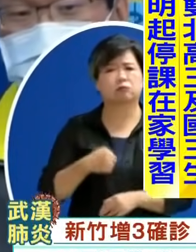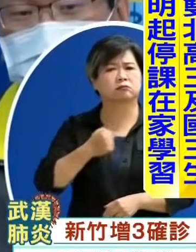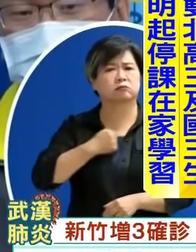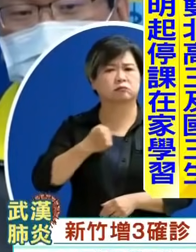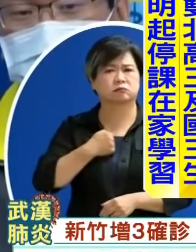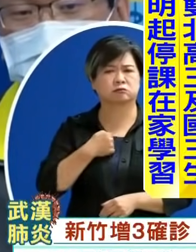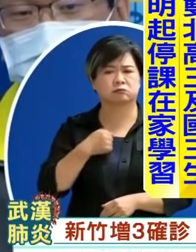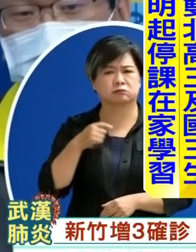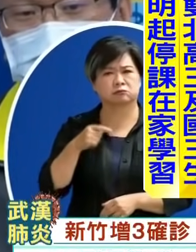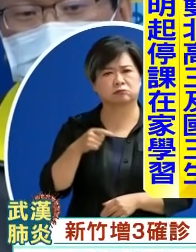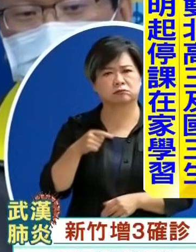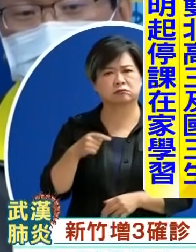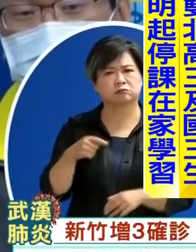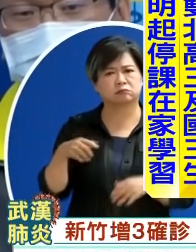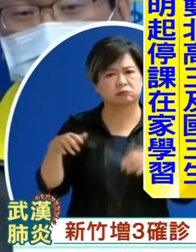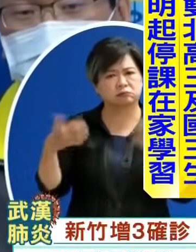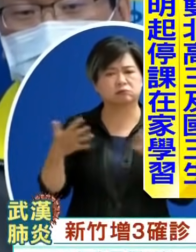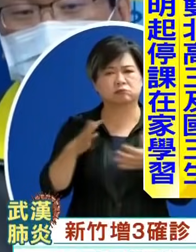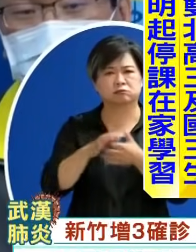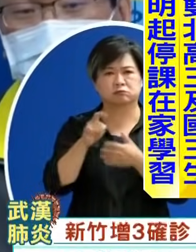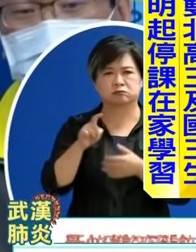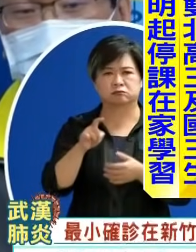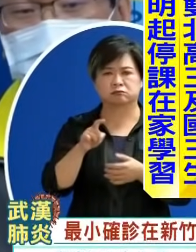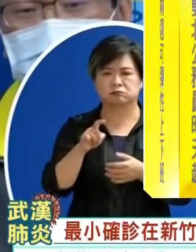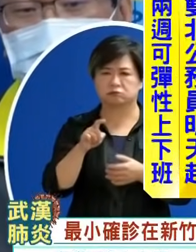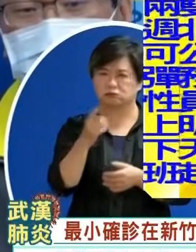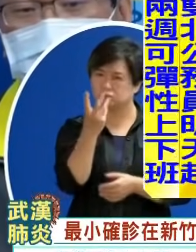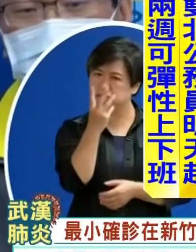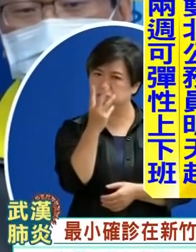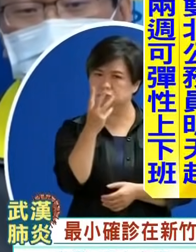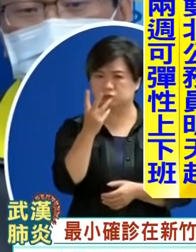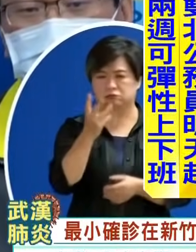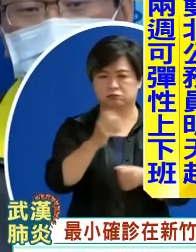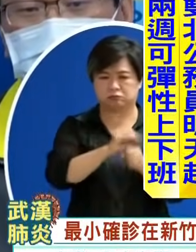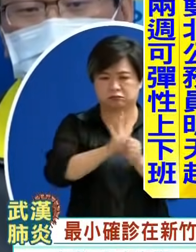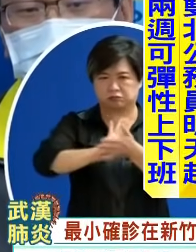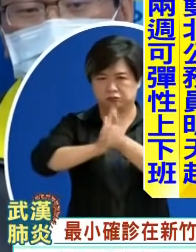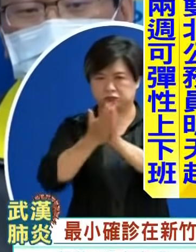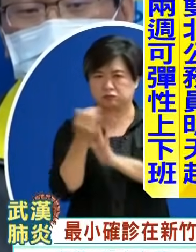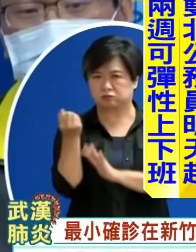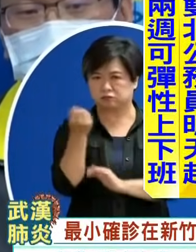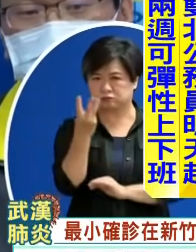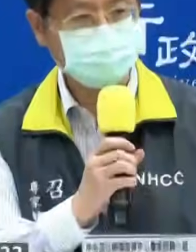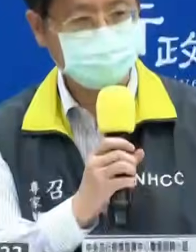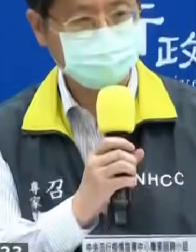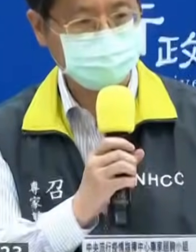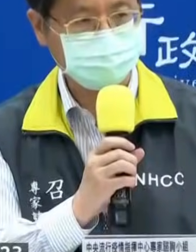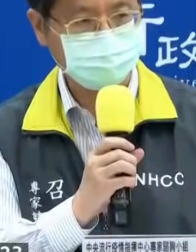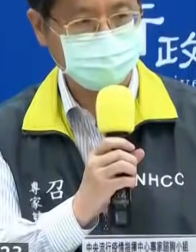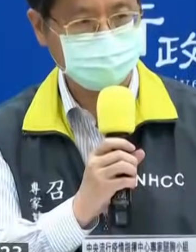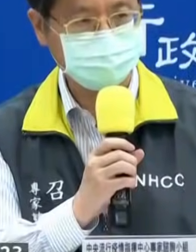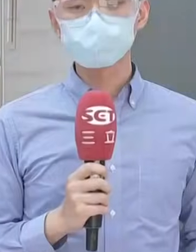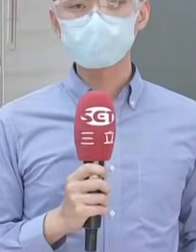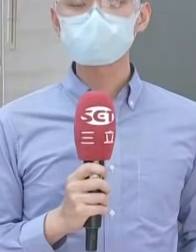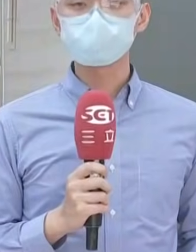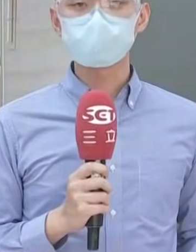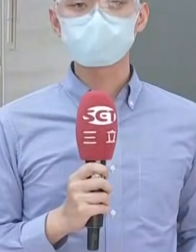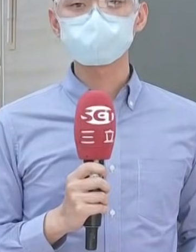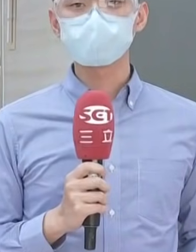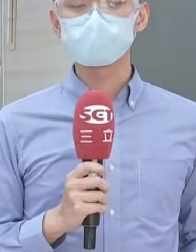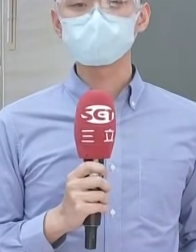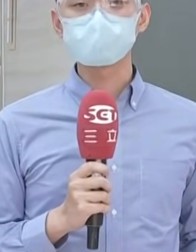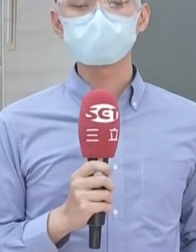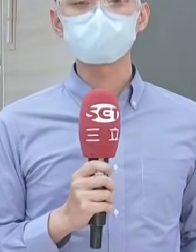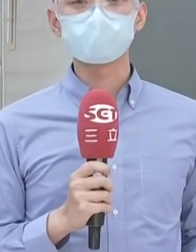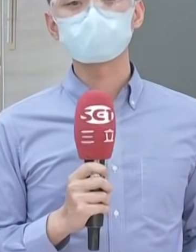该至少侦测到了3株的印度变种病毒株是从境外带到国内来的。 那除了疫情非